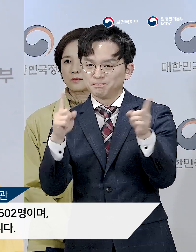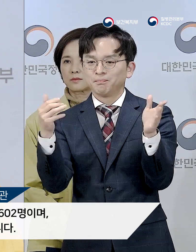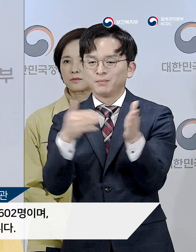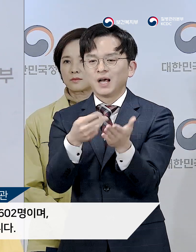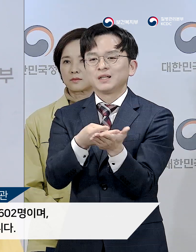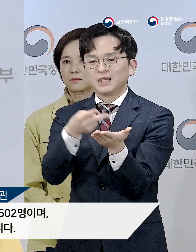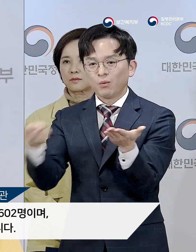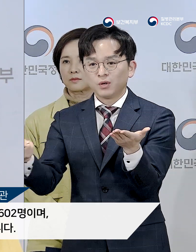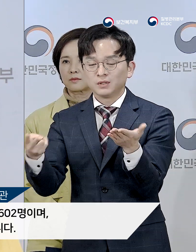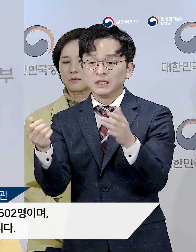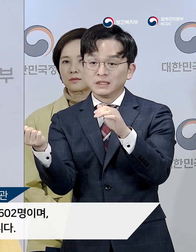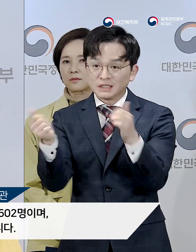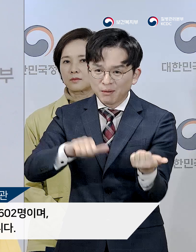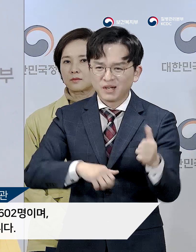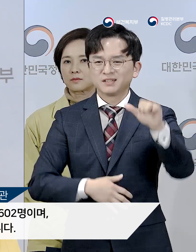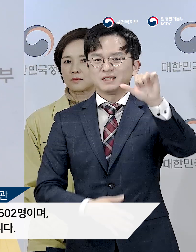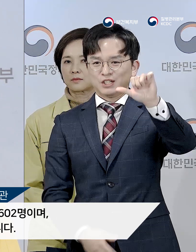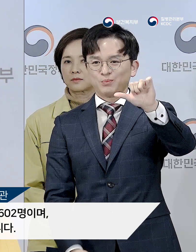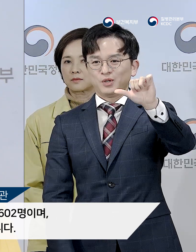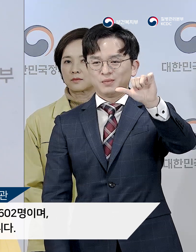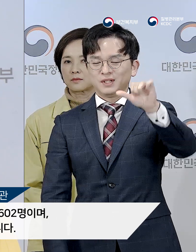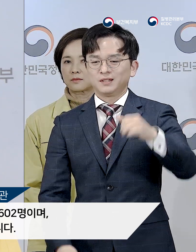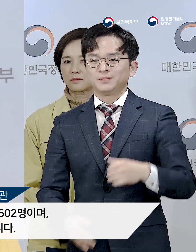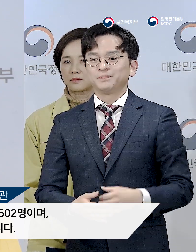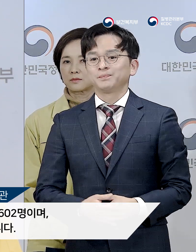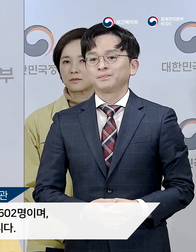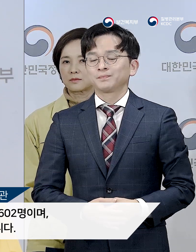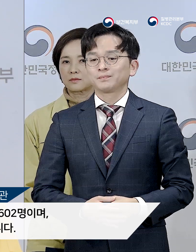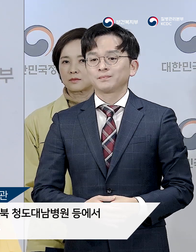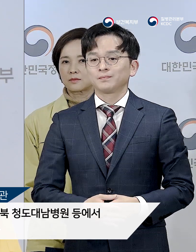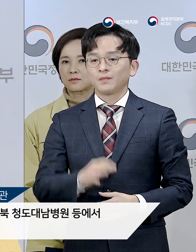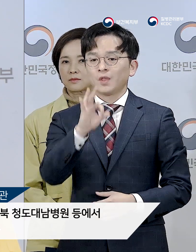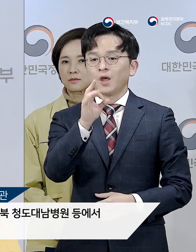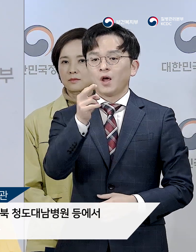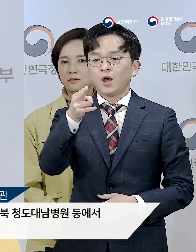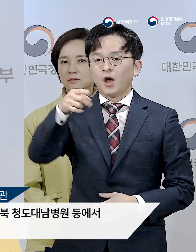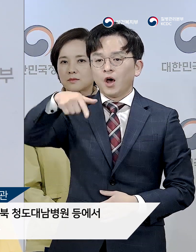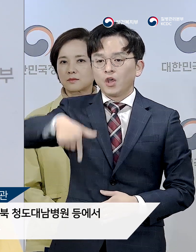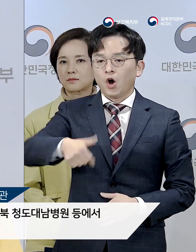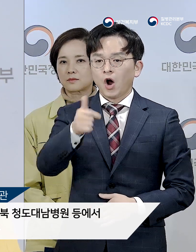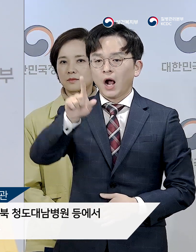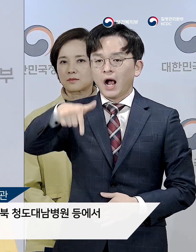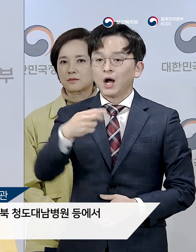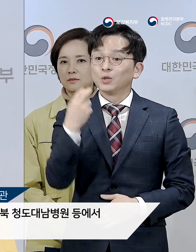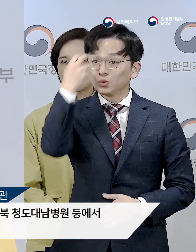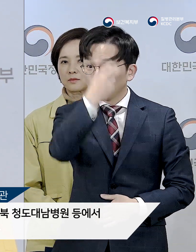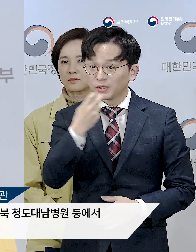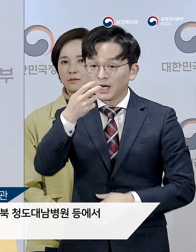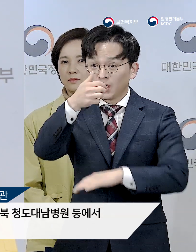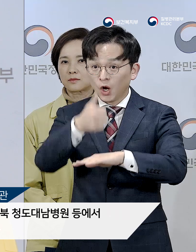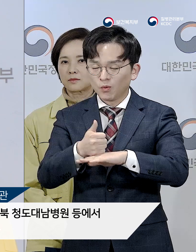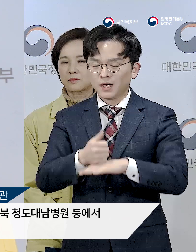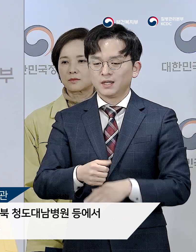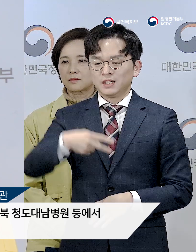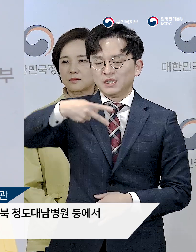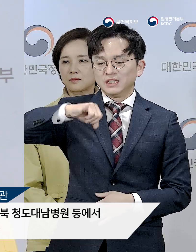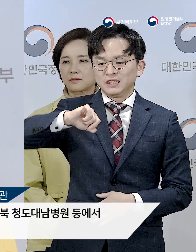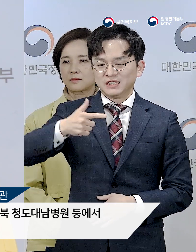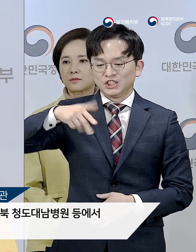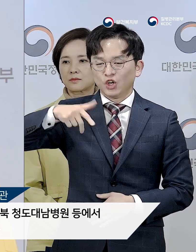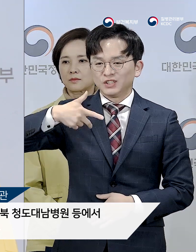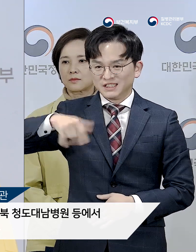퇴원하였고 5명이 사망하였습니다. 정부는 역학조사를 통해 대구시의 신천지